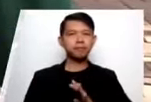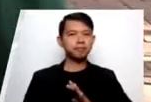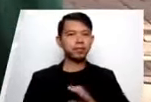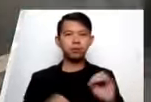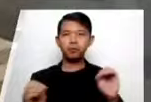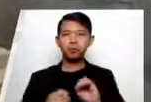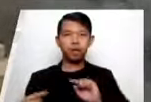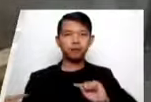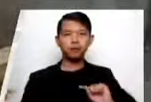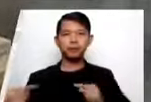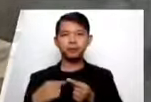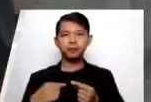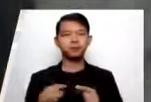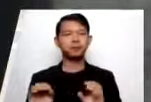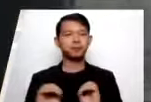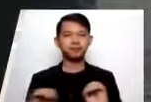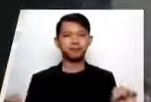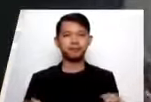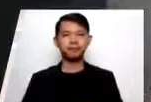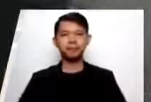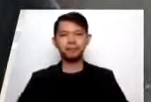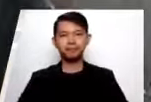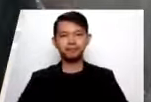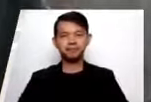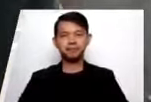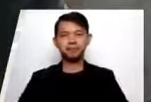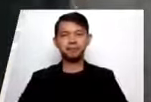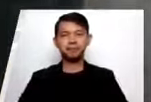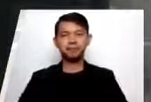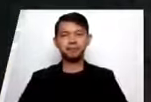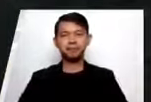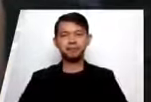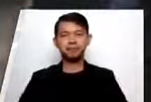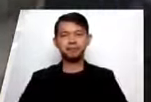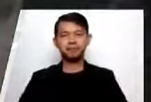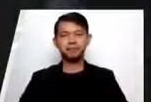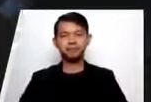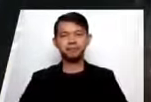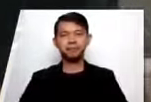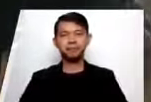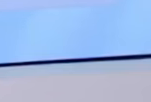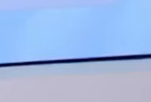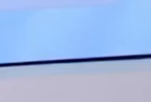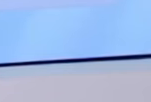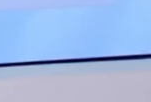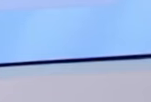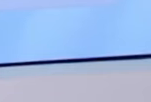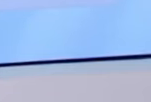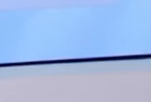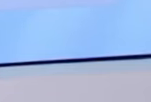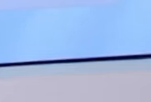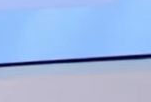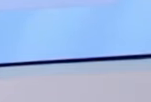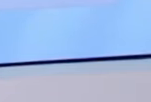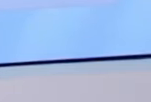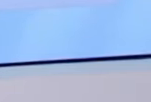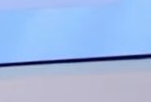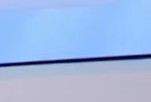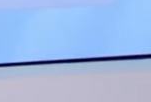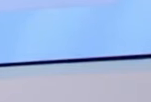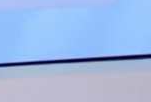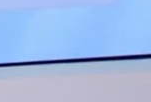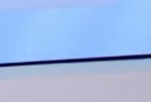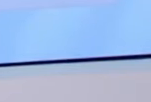akin. Aubrey Carampel, nagbabalita para sa GMA Integrated News. Huwag magpahuli sa mga